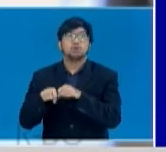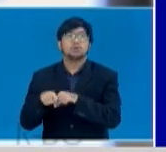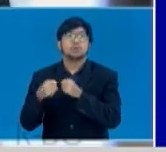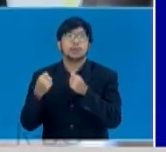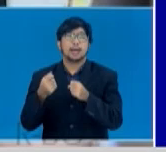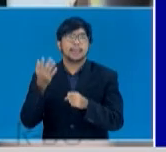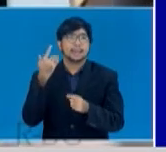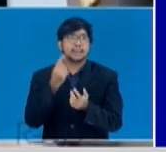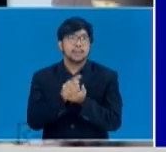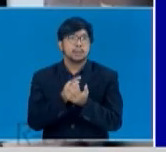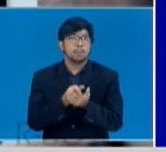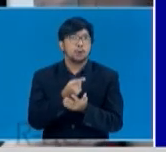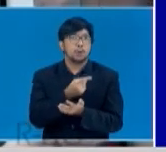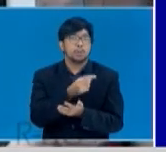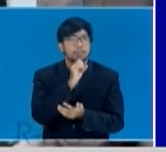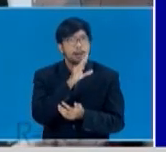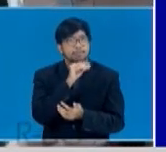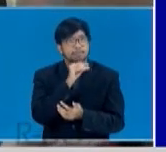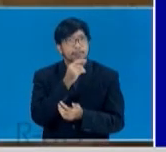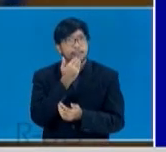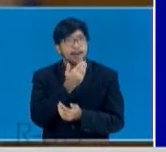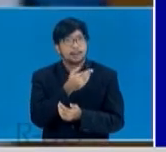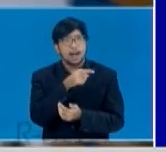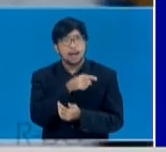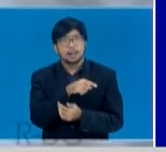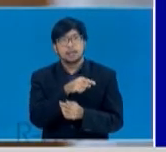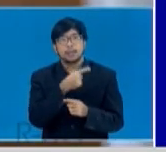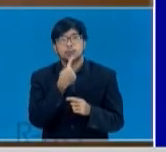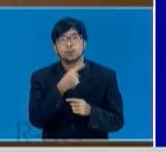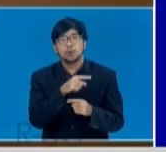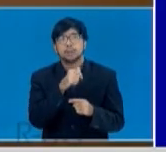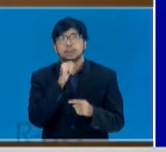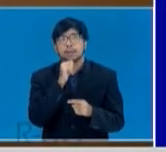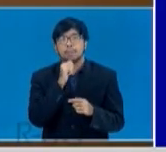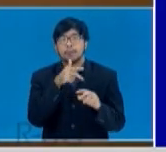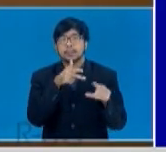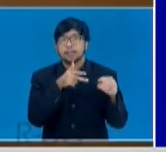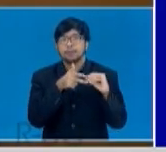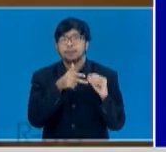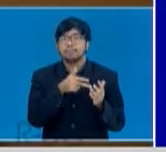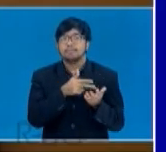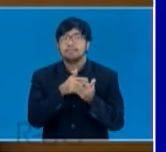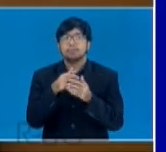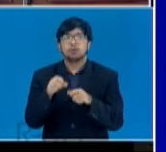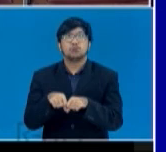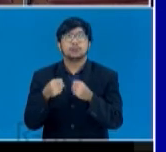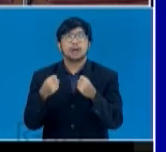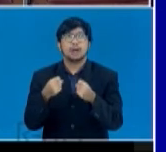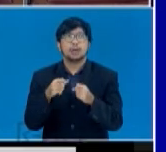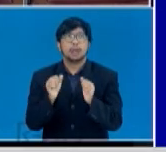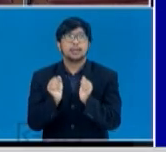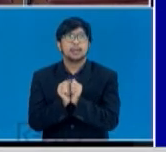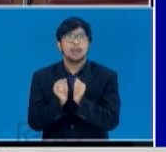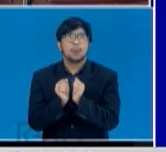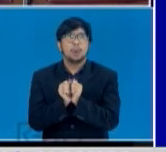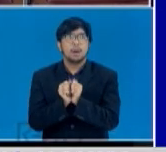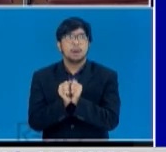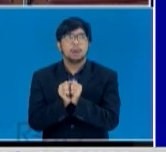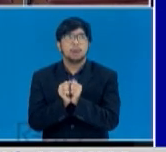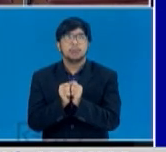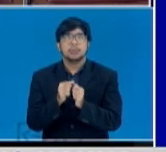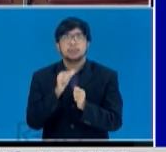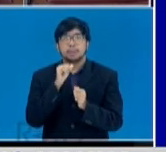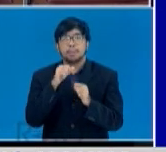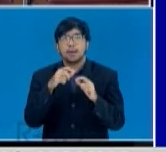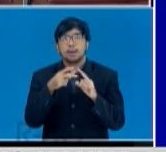umum adalah dari mana perintah menghilangkan CCTV tersebut berasal. Karena dalam surat dakwaan diketahui perintah yang diterima oleh Irfan Widianto